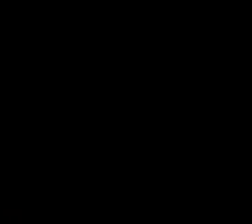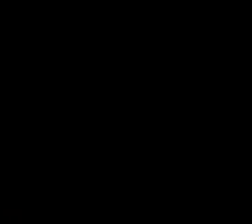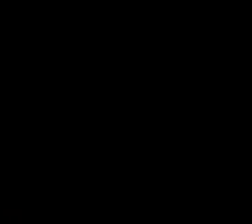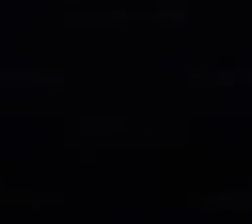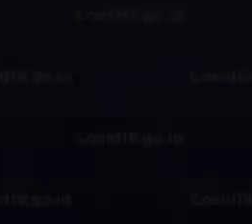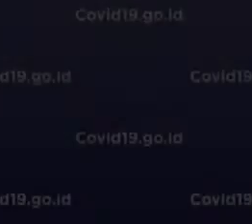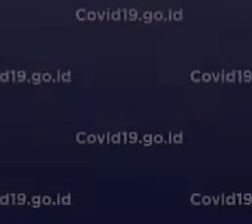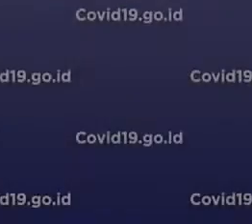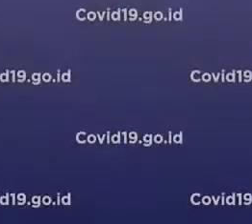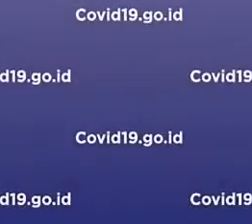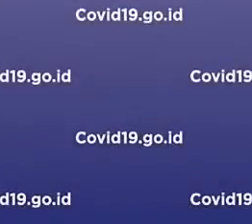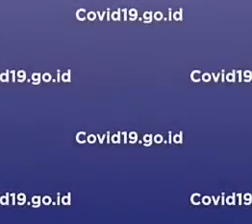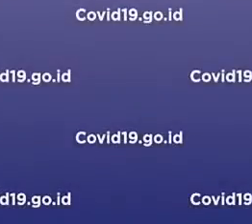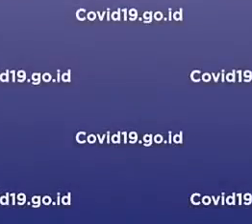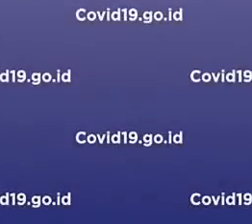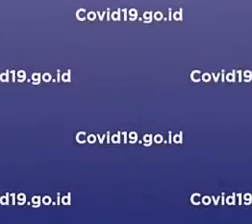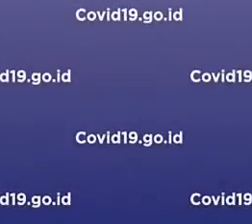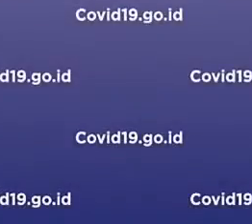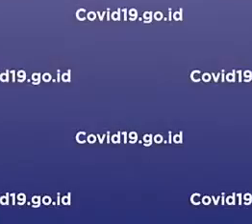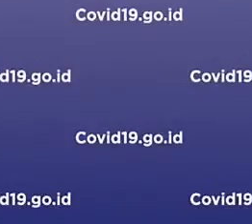ngomong i